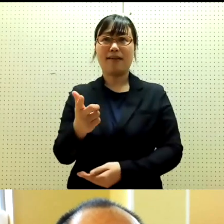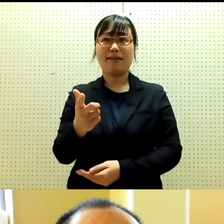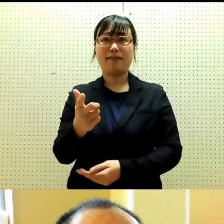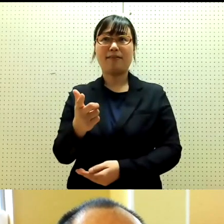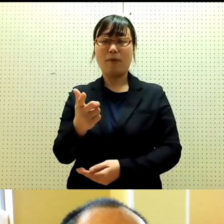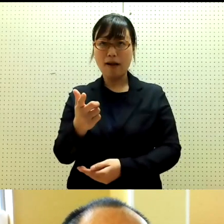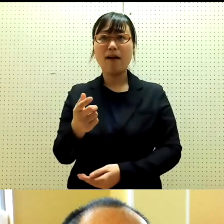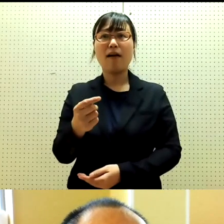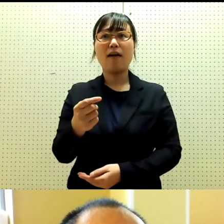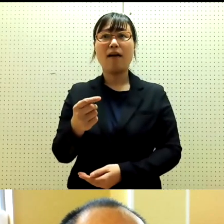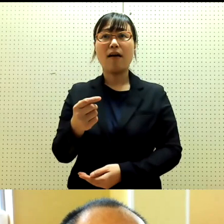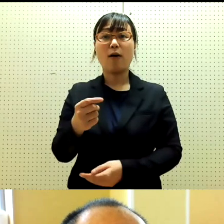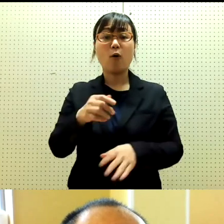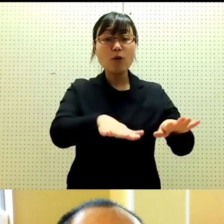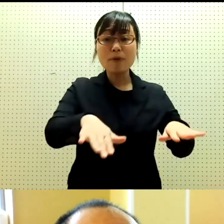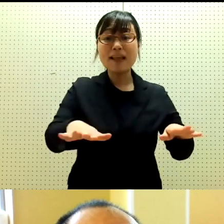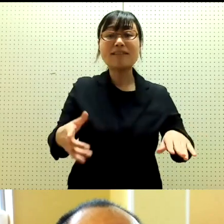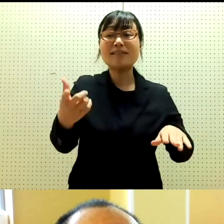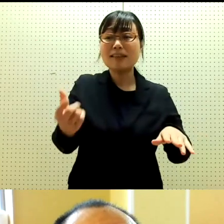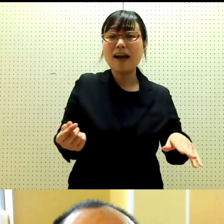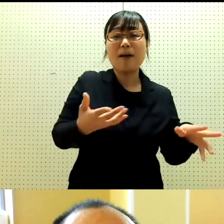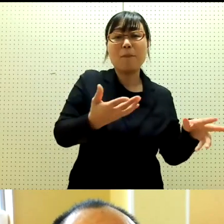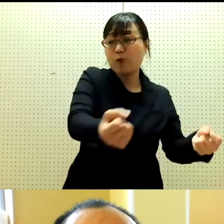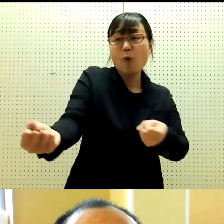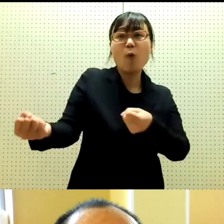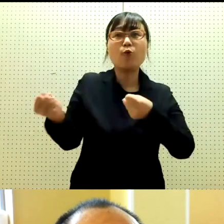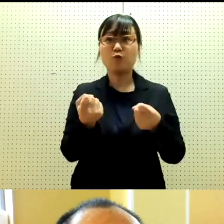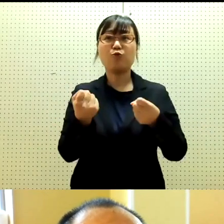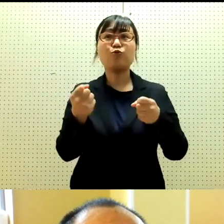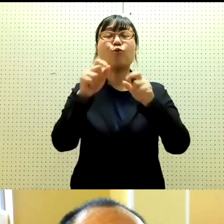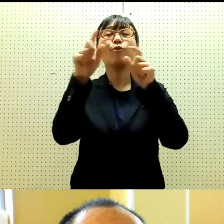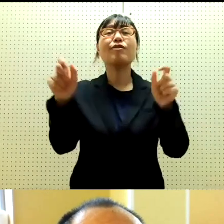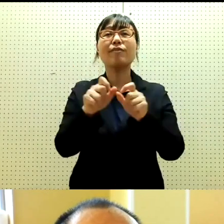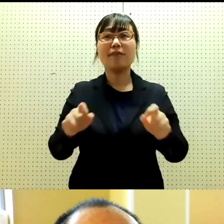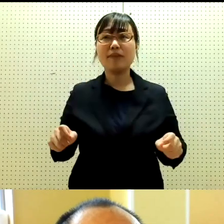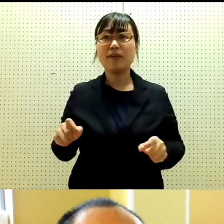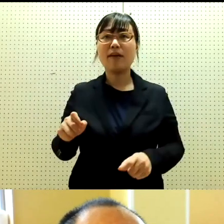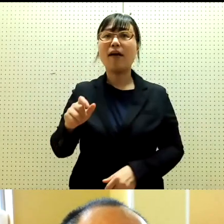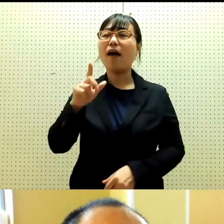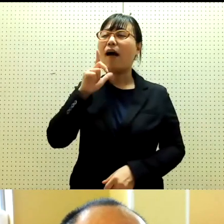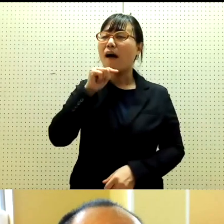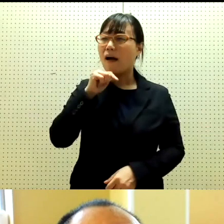どもたちが共有することによって、あこういうことで自分たちがこういうふうに学んでいきたいっていうふう